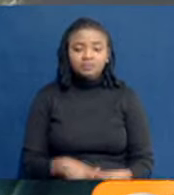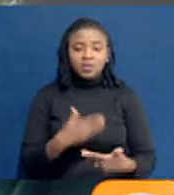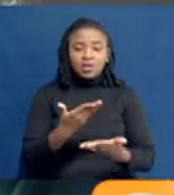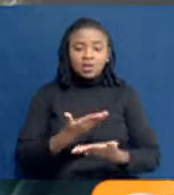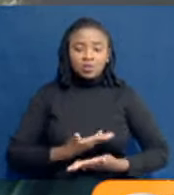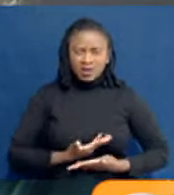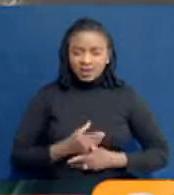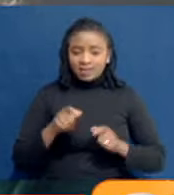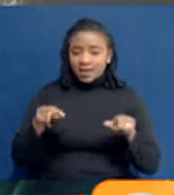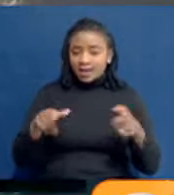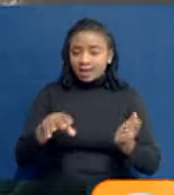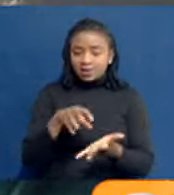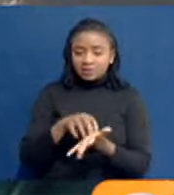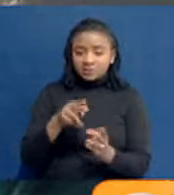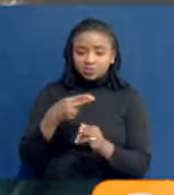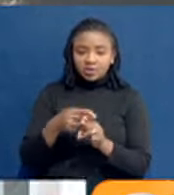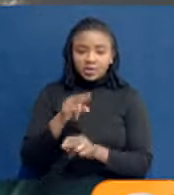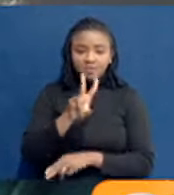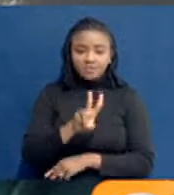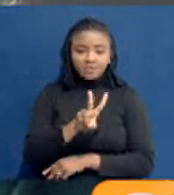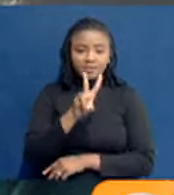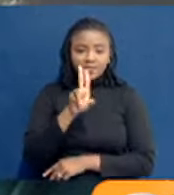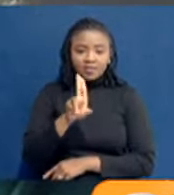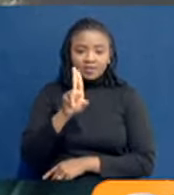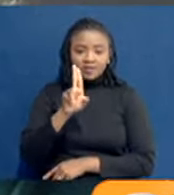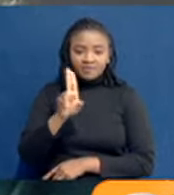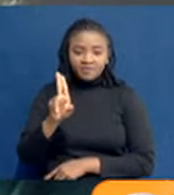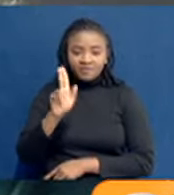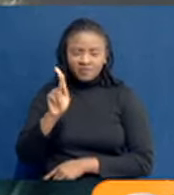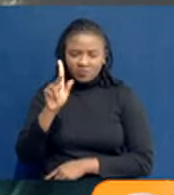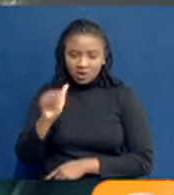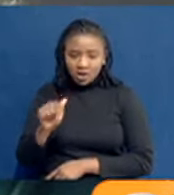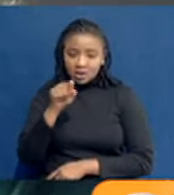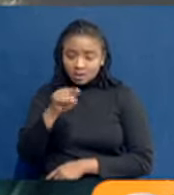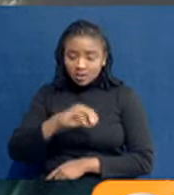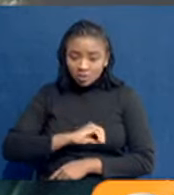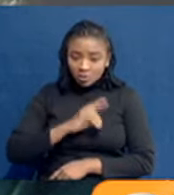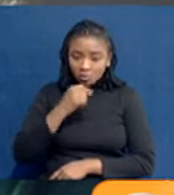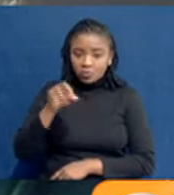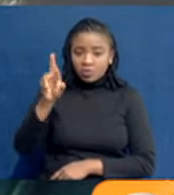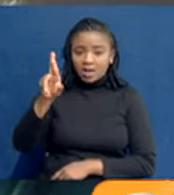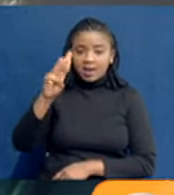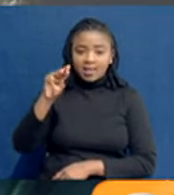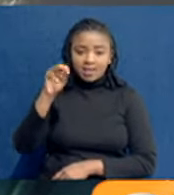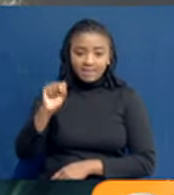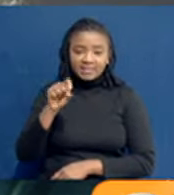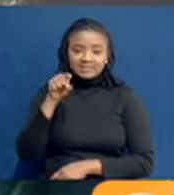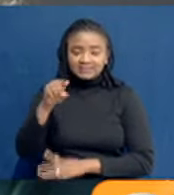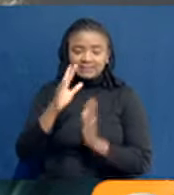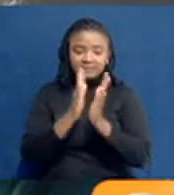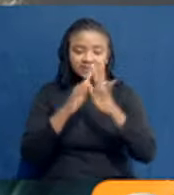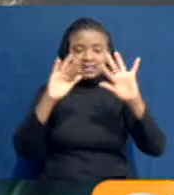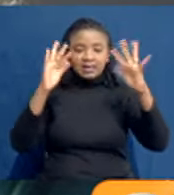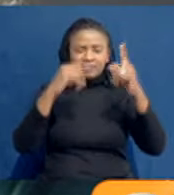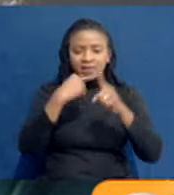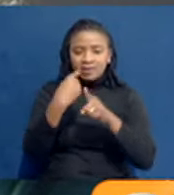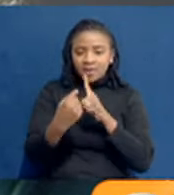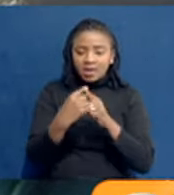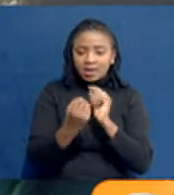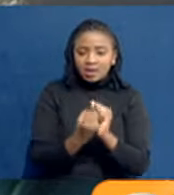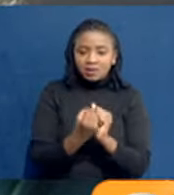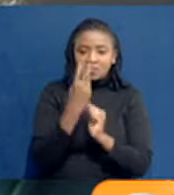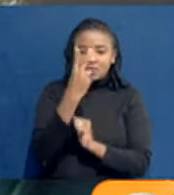Vuka FM ambayo ni mojawapo ya redio zinazomilikiwa na kampuni ya habari ya Royal Media Services ilisherehekea miaka 12